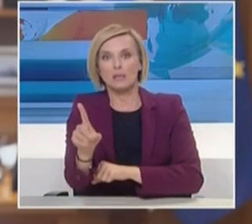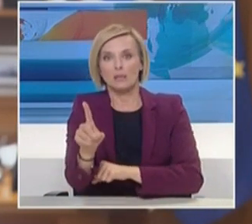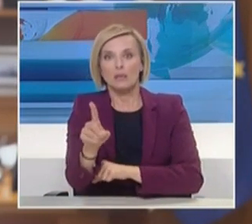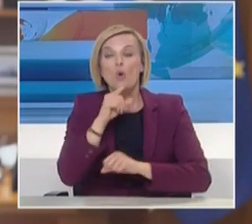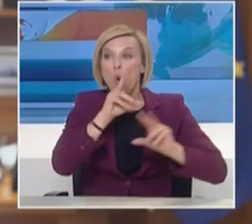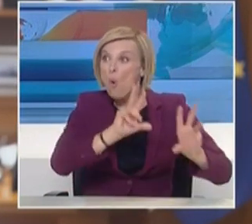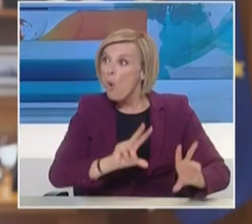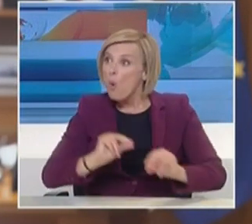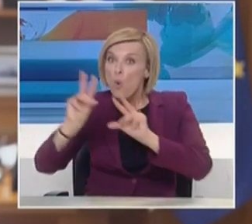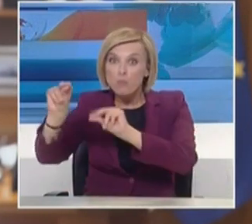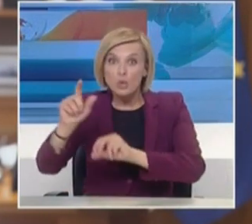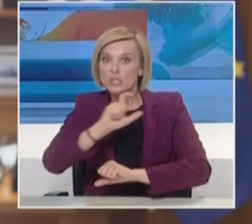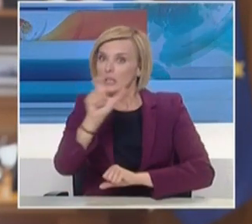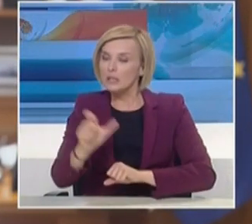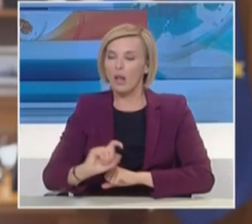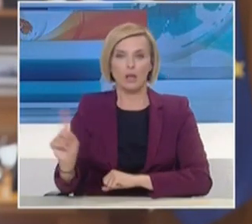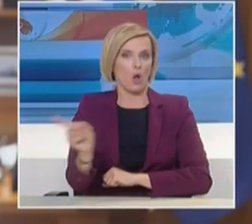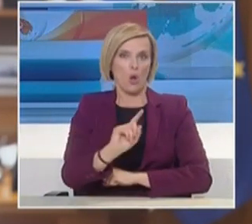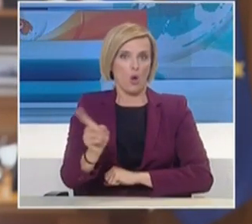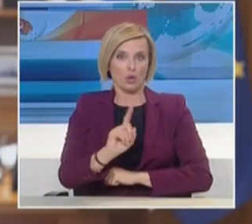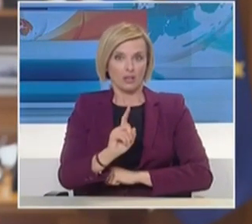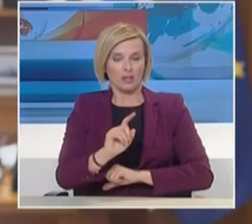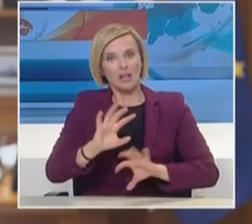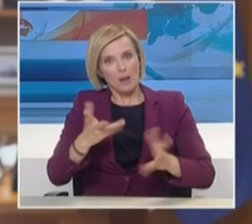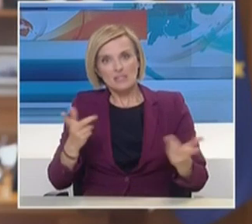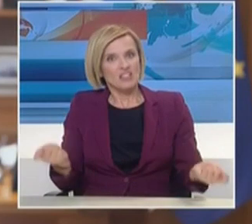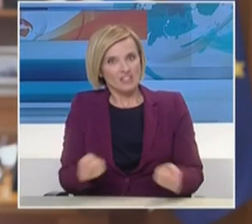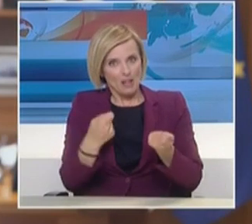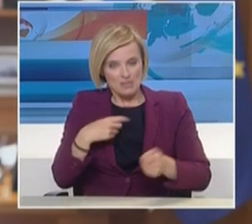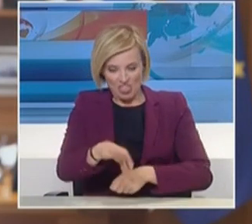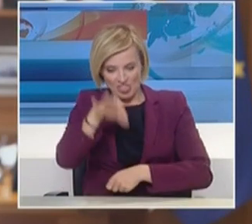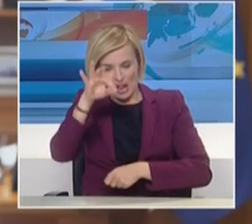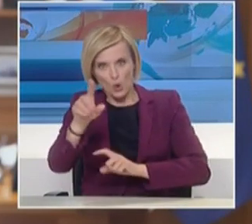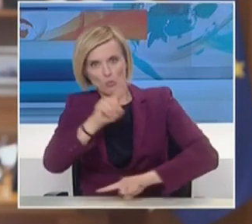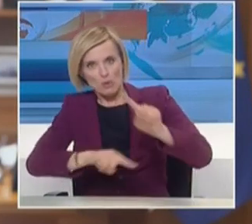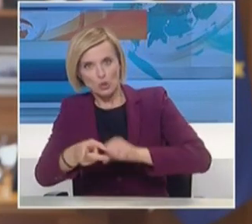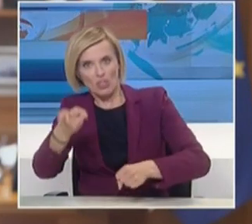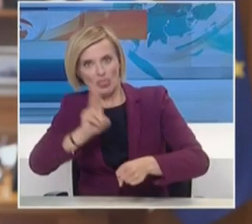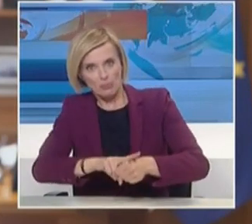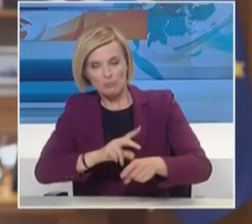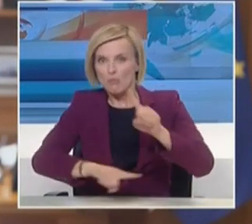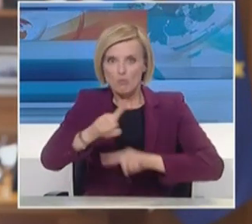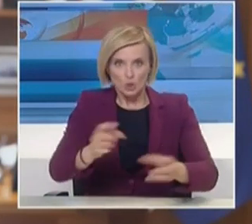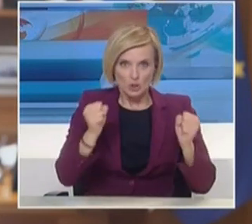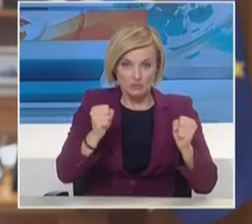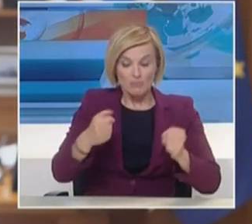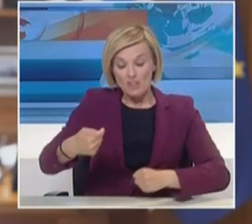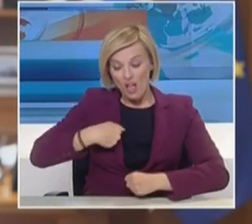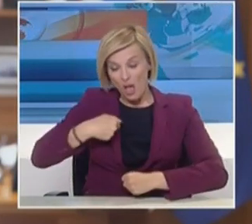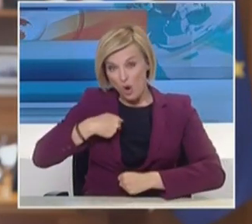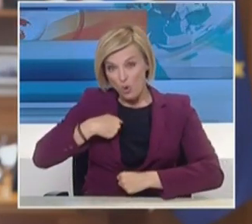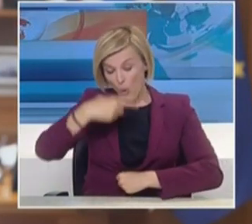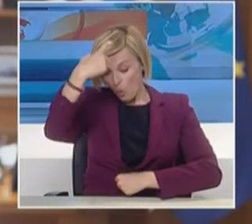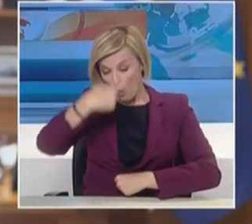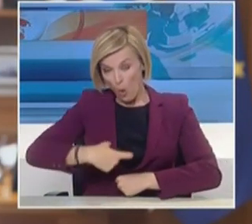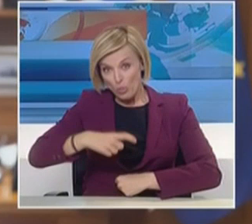στο σημείο να διαλέγουμε ποιος θα ζήσει και ποιος θα χαθεί. Η δική μου επιλογή είναι μόνο μία. Η ζωή και η υγεία των